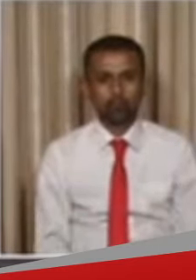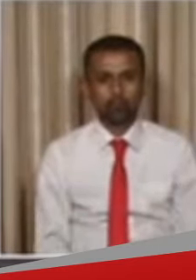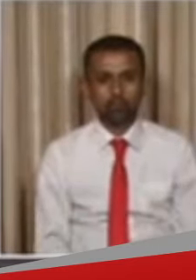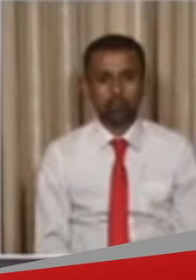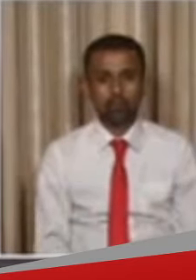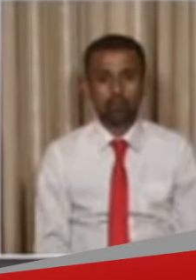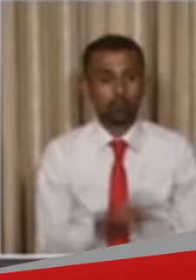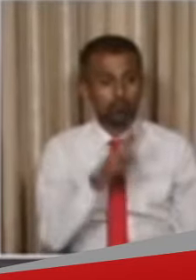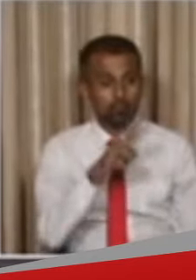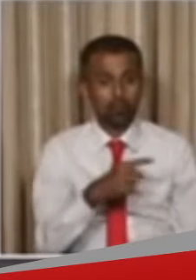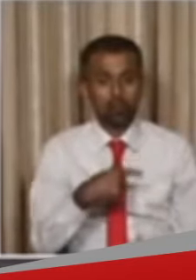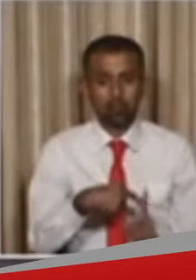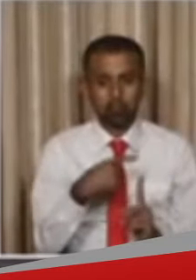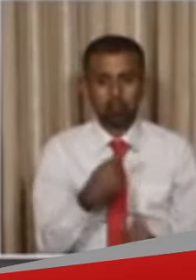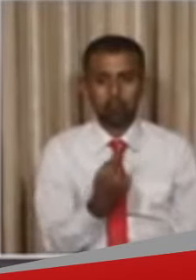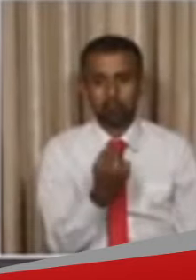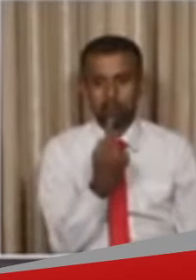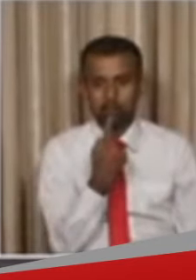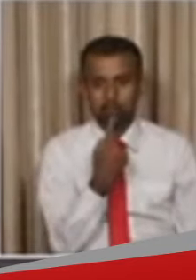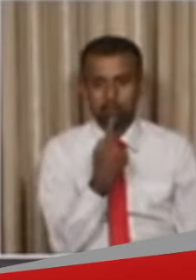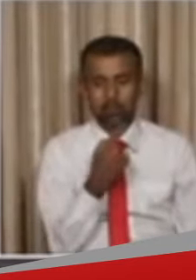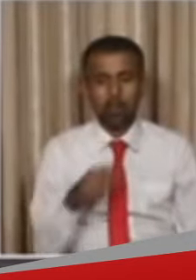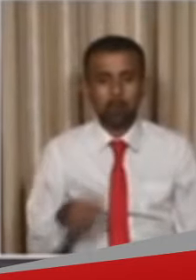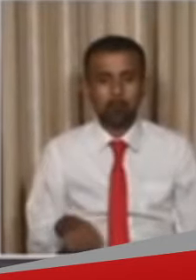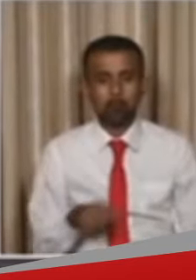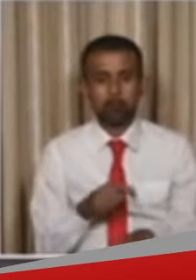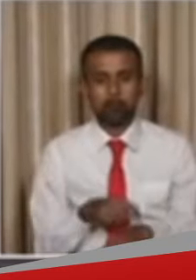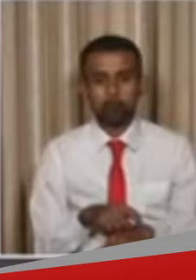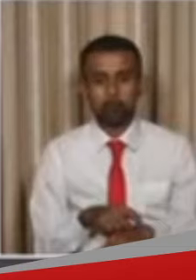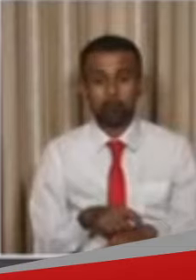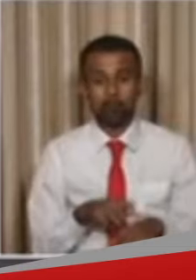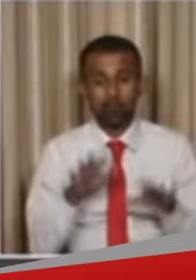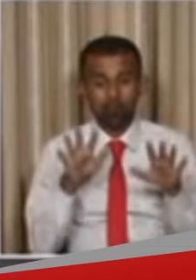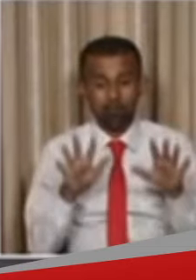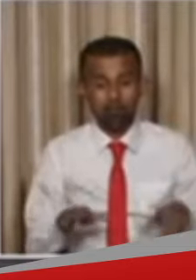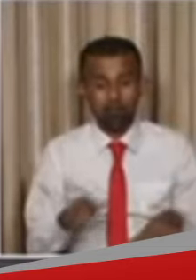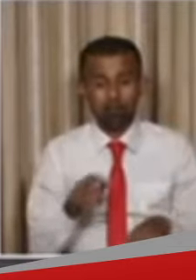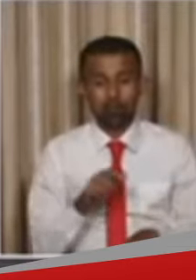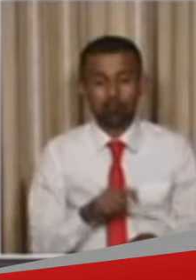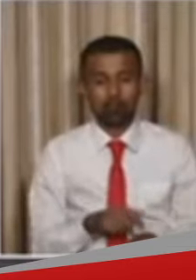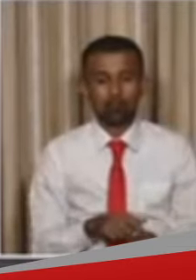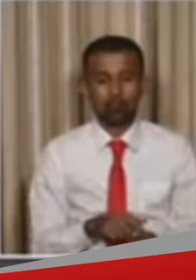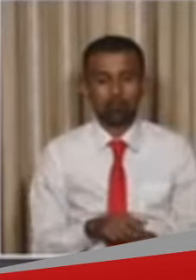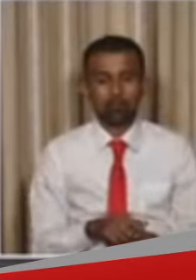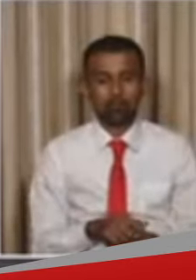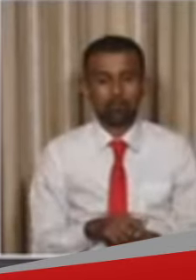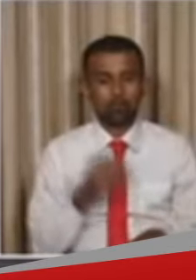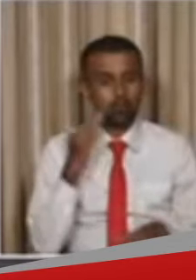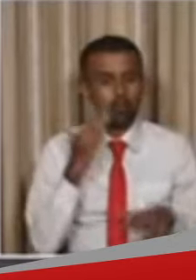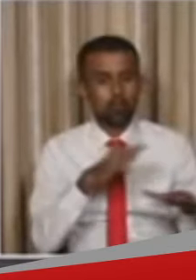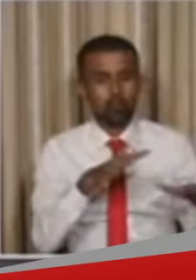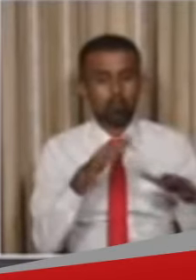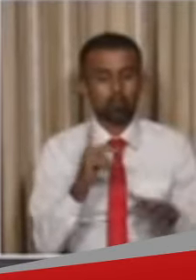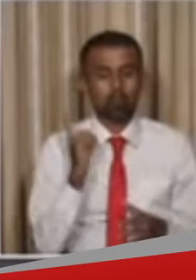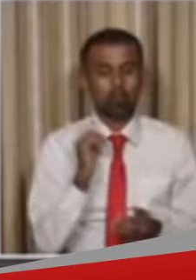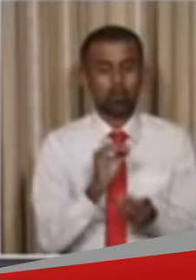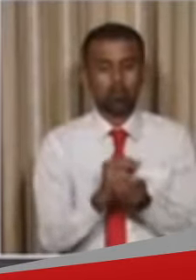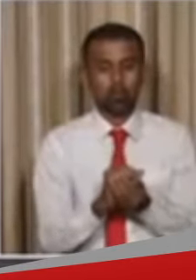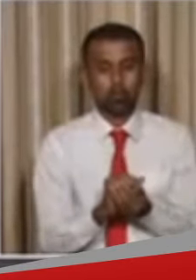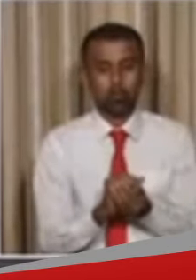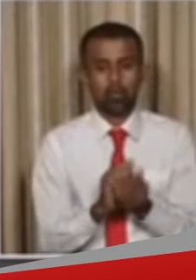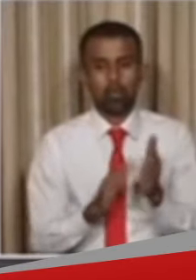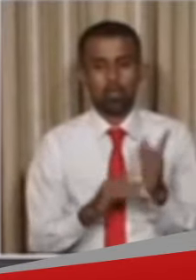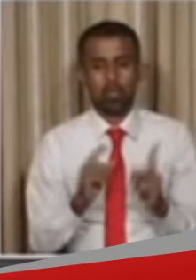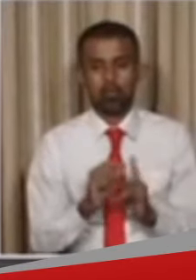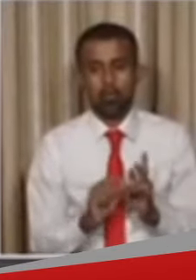වර්ධනය කරගත යුතුයි කියලා කියද්දි මේ මොහොතෙත් අන්තිම මොහොතෙත් මහජන ආරක්ෂාව පිළිබඳ තියෙන